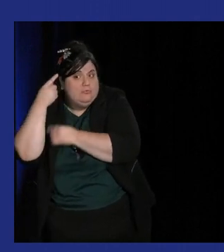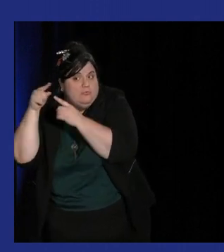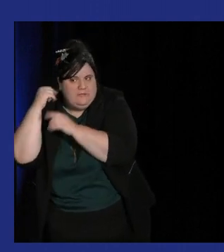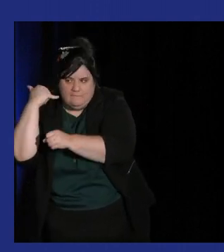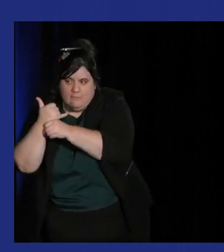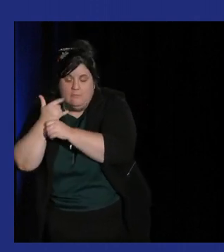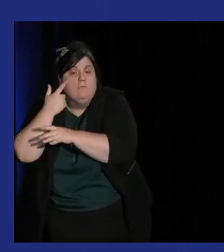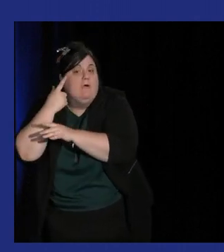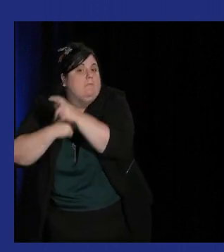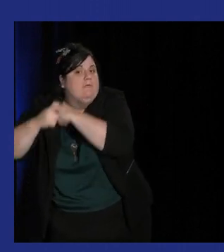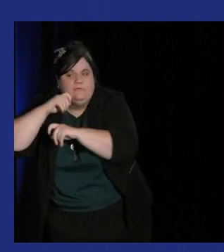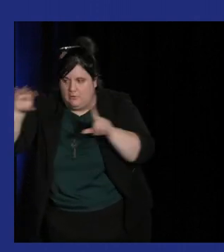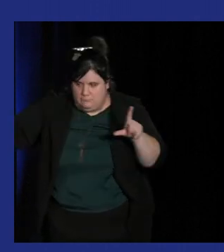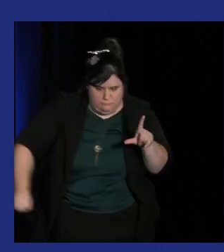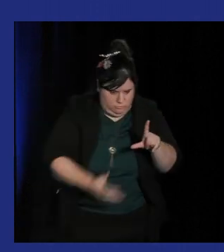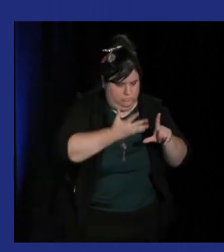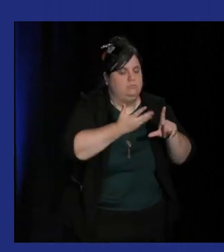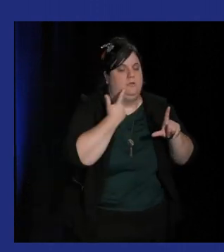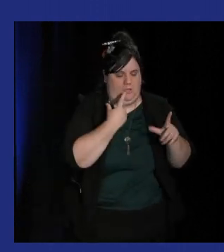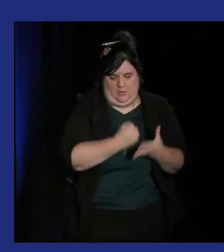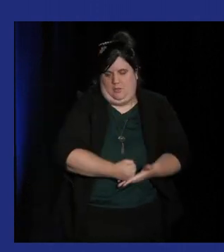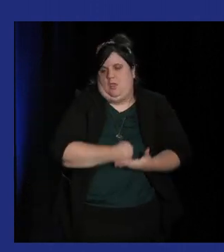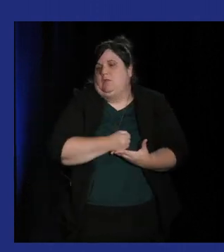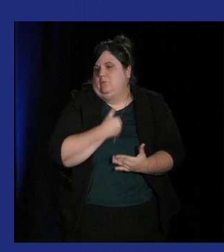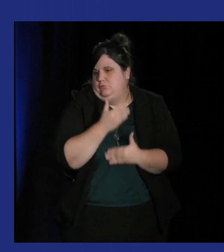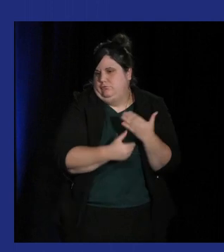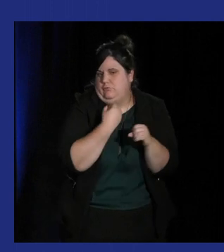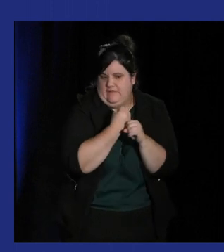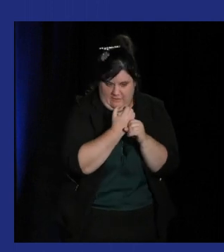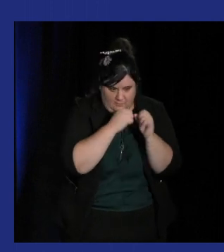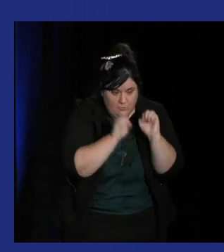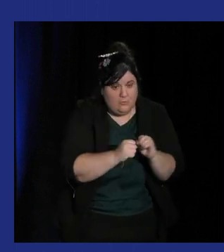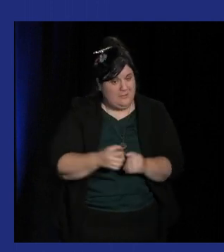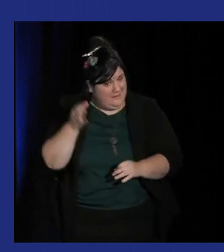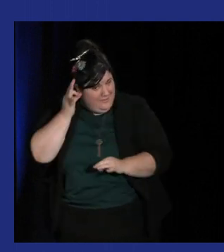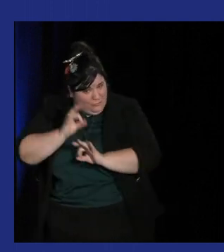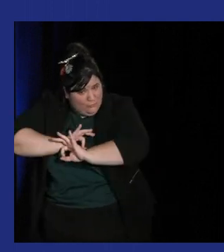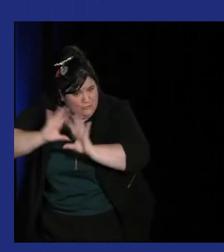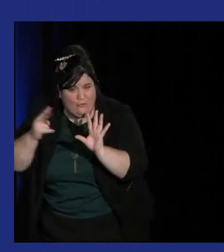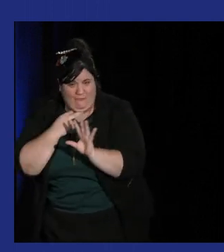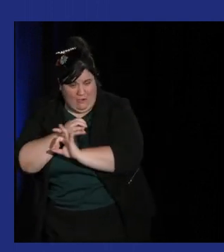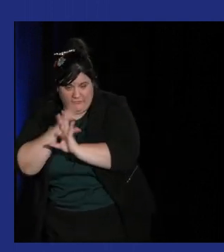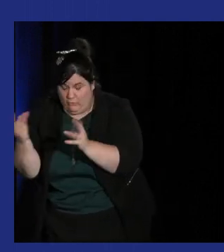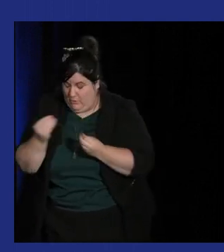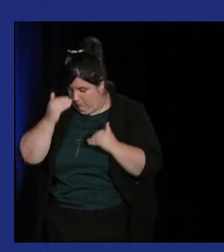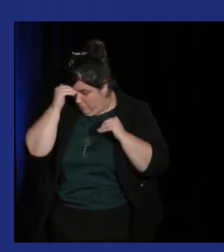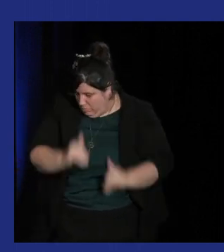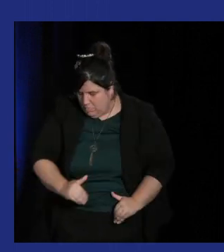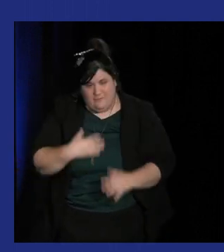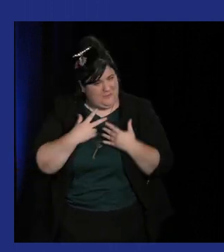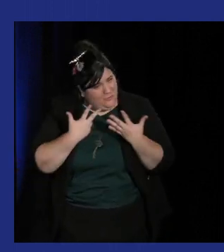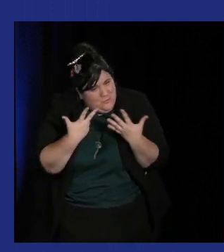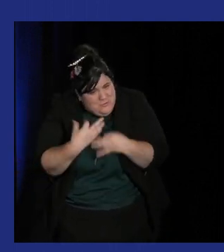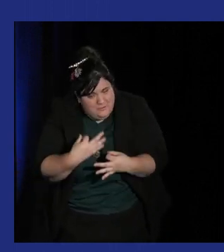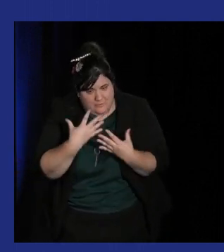changent qui évoluent qui a ce que sont le son enfin ça serait un peu déprimant de bosser sur une sur un jeu incomplet avec rien du tout d'Odi pendant des semaines